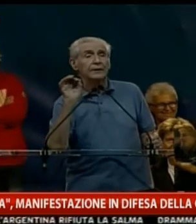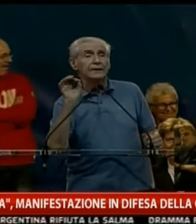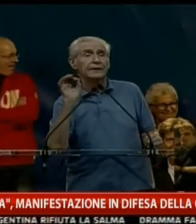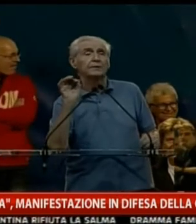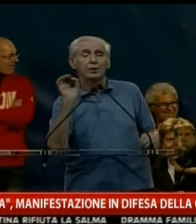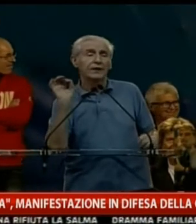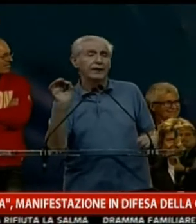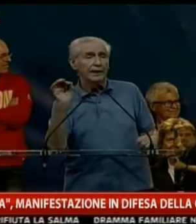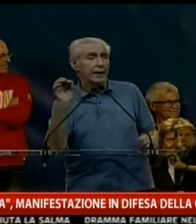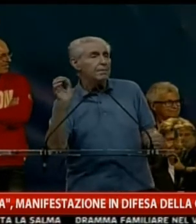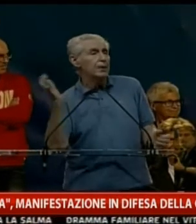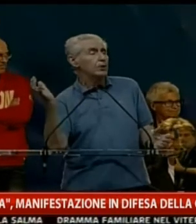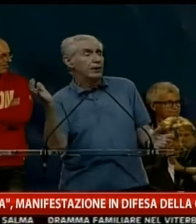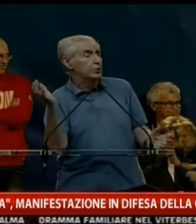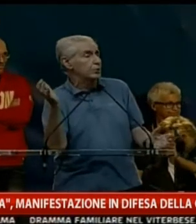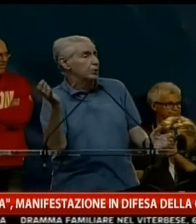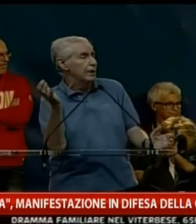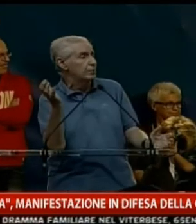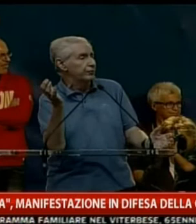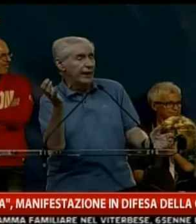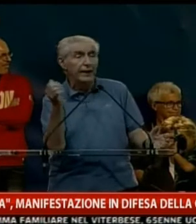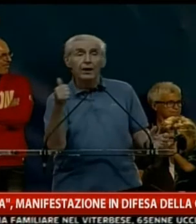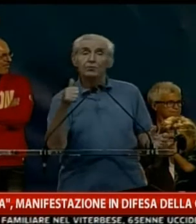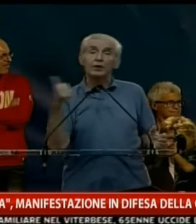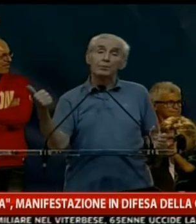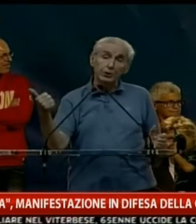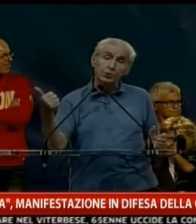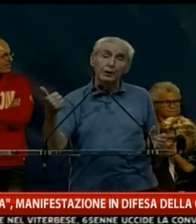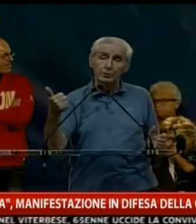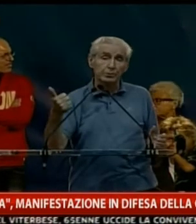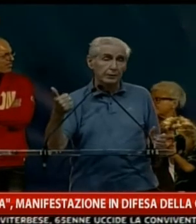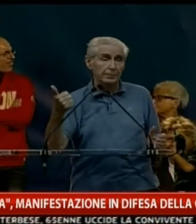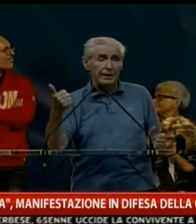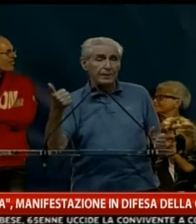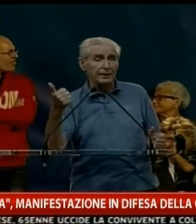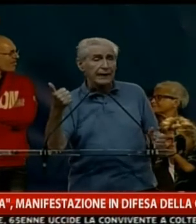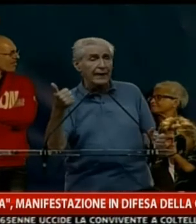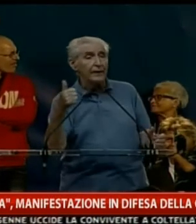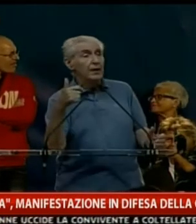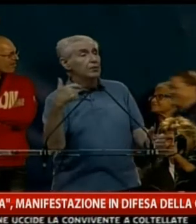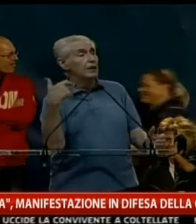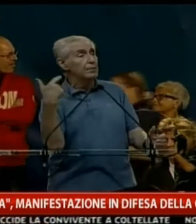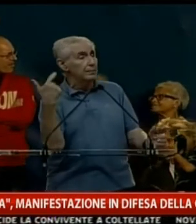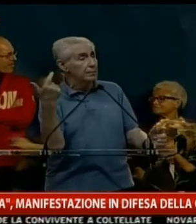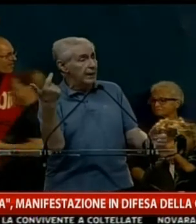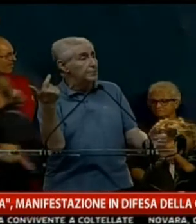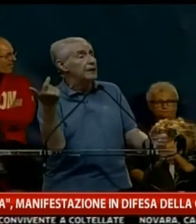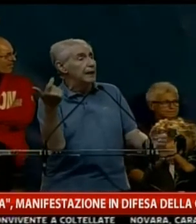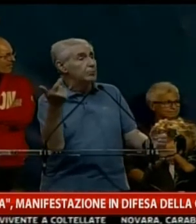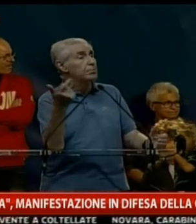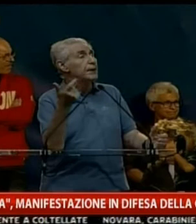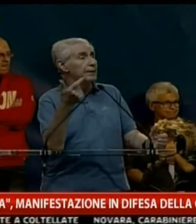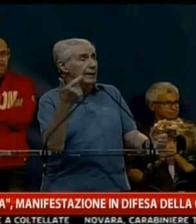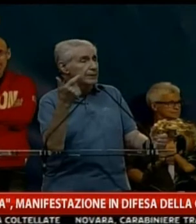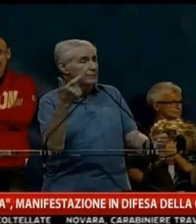ripetutamente, lo ha detto ancora ieri, ma noi che cosa vogliamo fare? Vogliamo ridurre il numero dei parlamentari, vogliamo